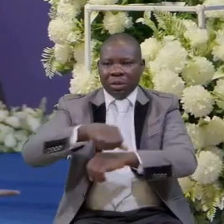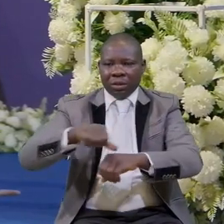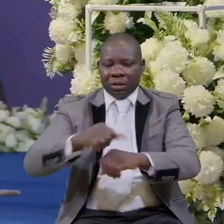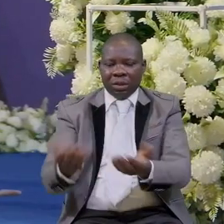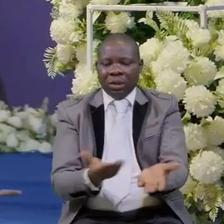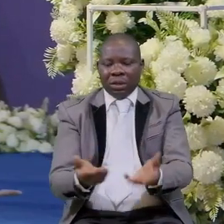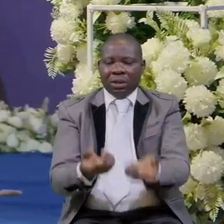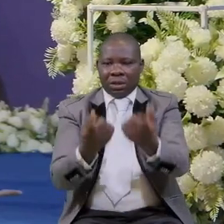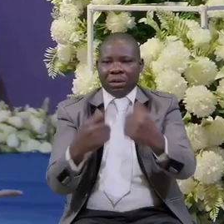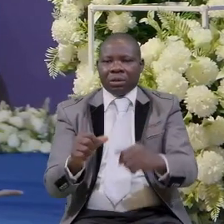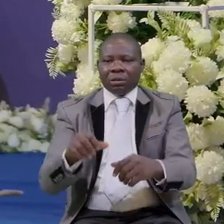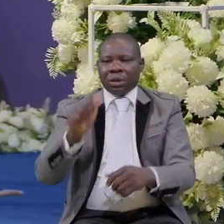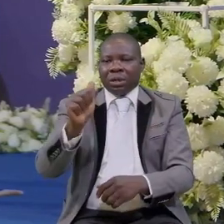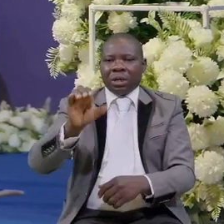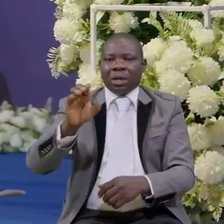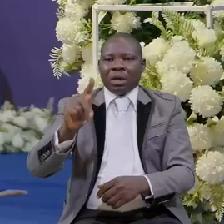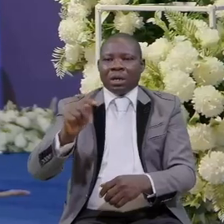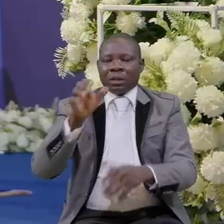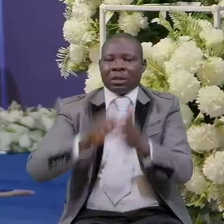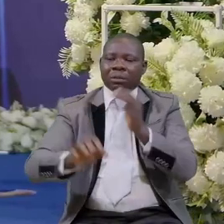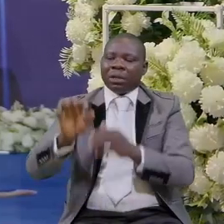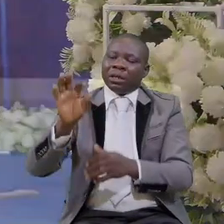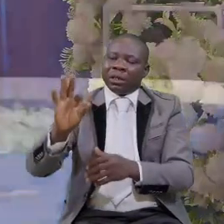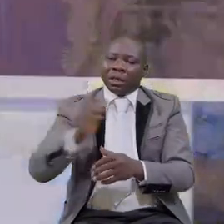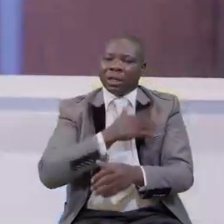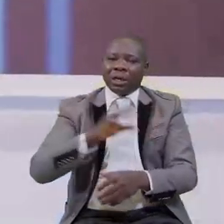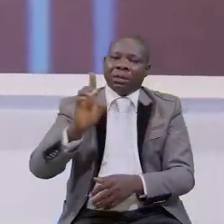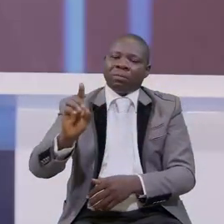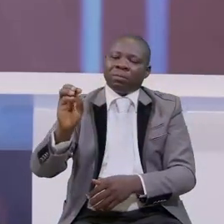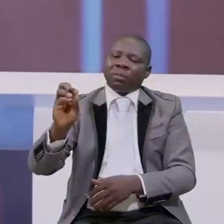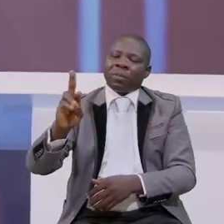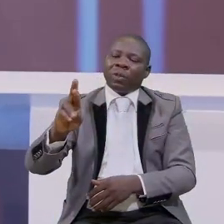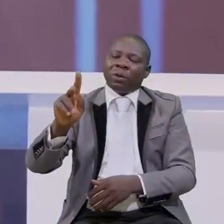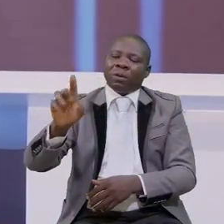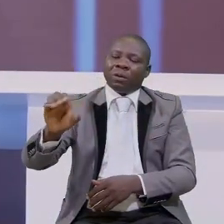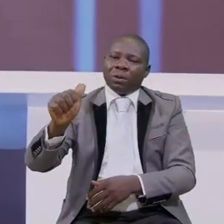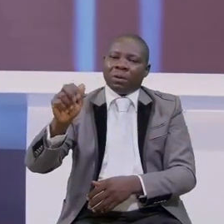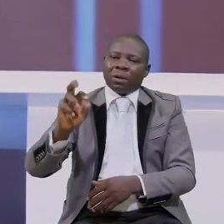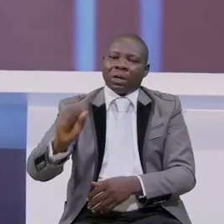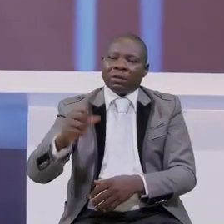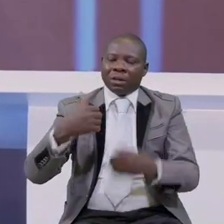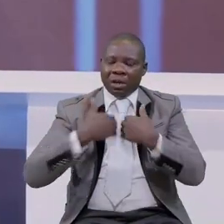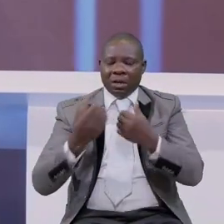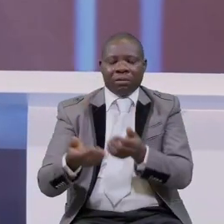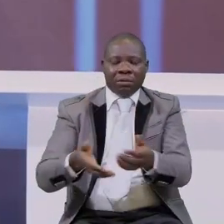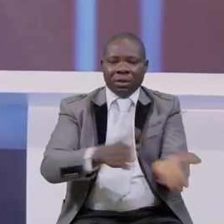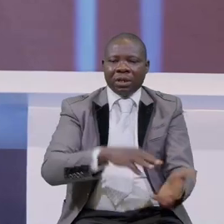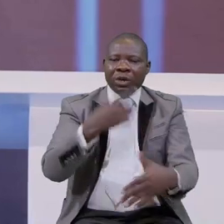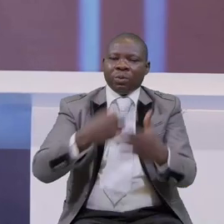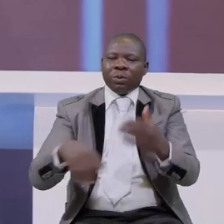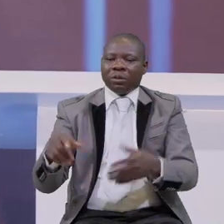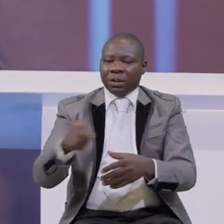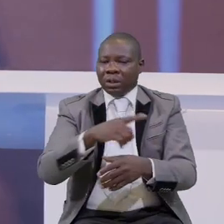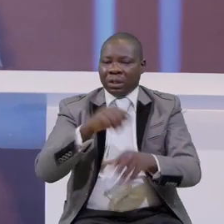incommensurable, Actes chapitre 9 est venu. Dorcas était morte. Ce qu'il ne pouvait pas faire au moment